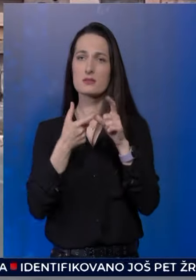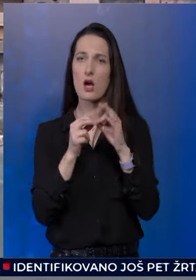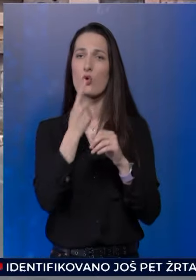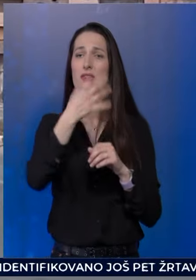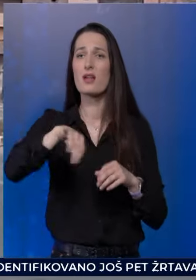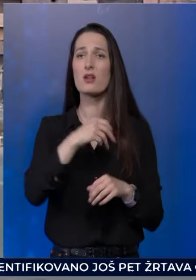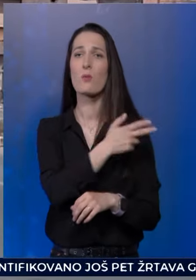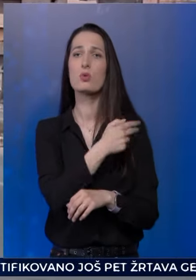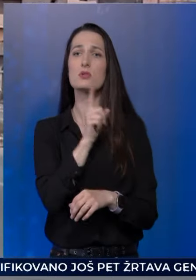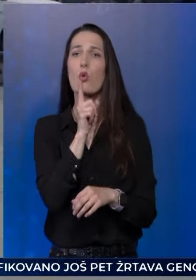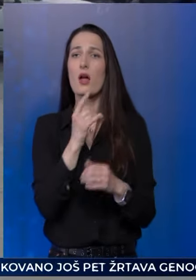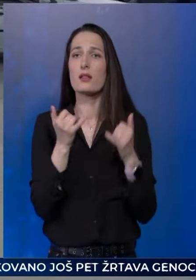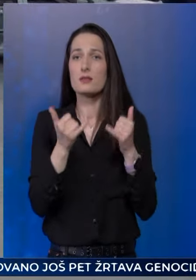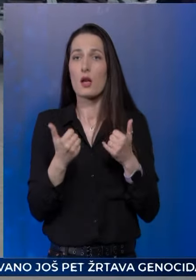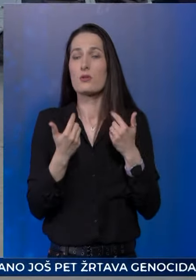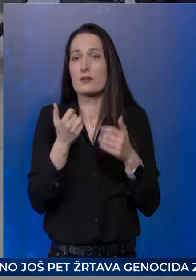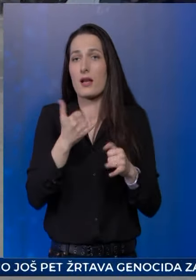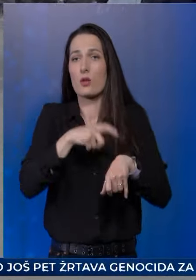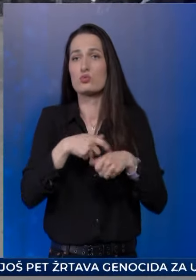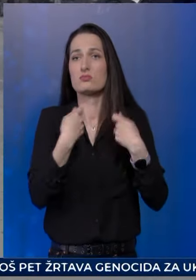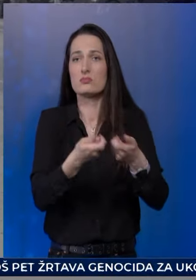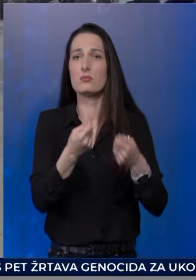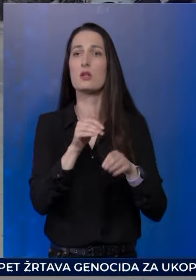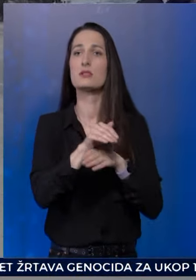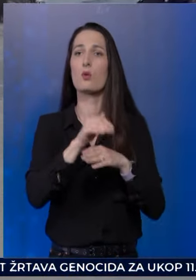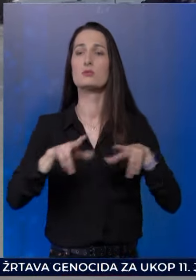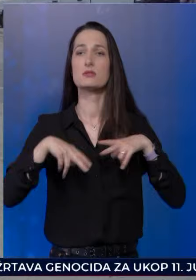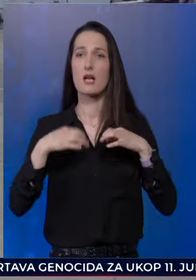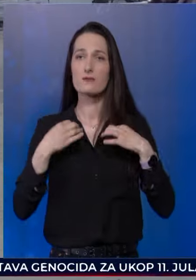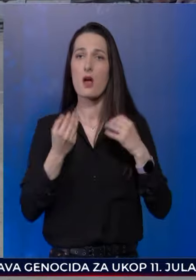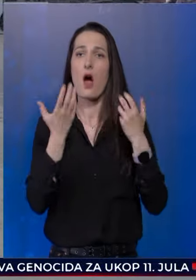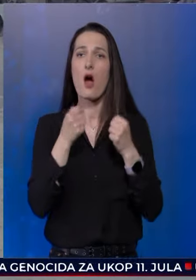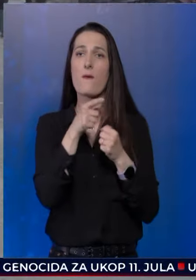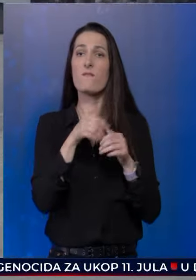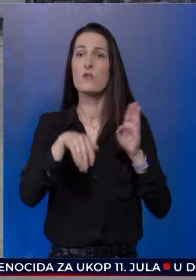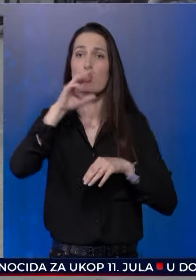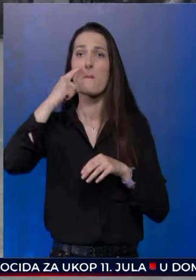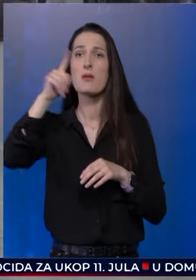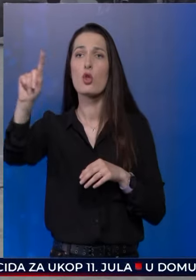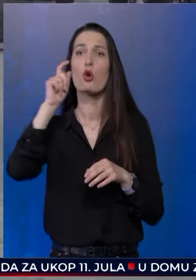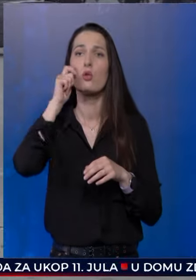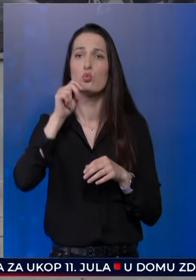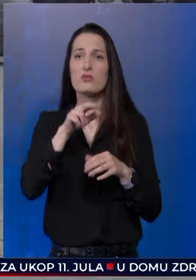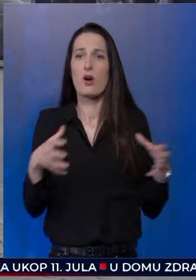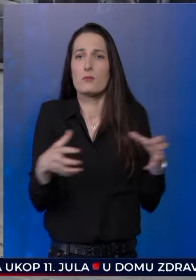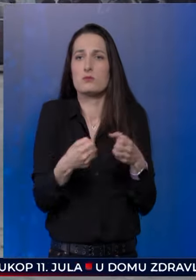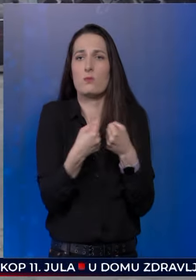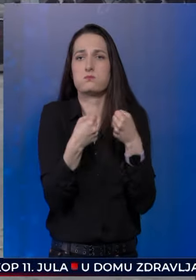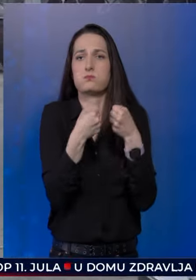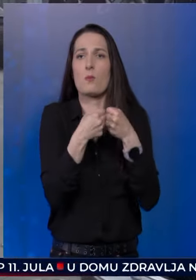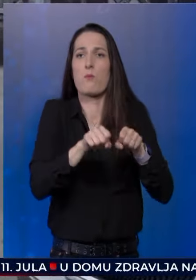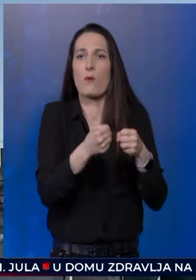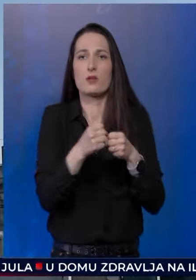trenutno pruža zdravstvene usluge za više od milion ljudi, a njen klinički kapacitet ne može podnijeti više ubijenih